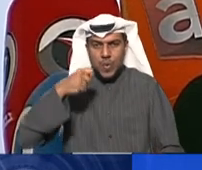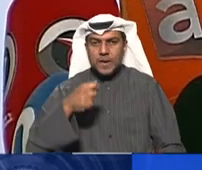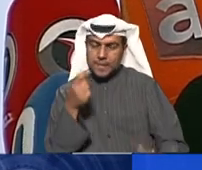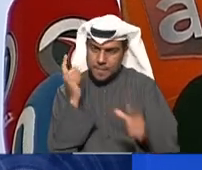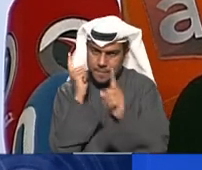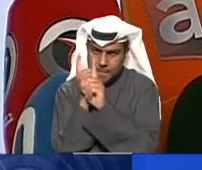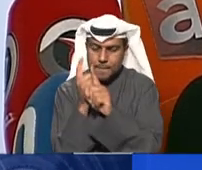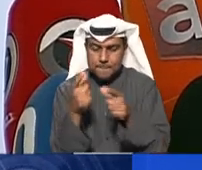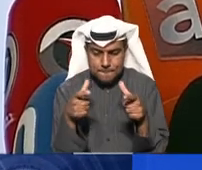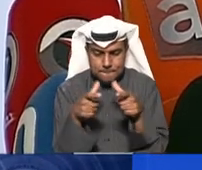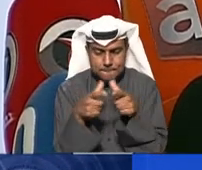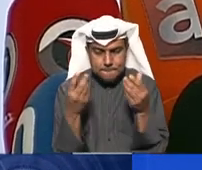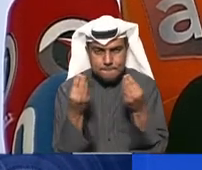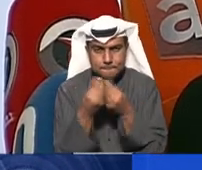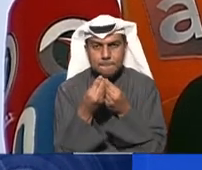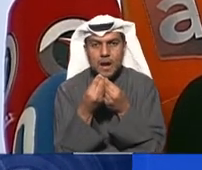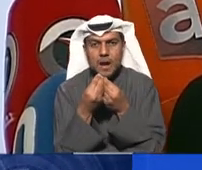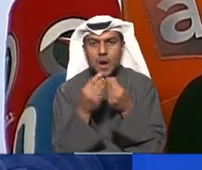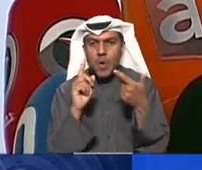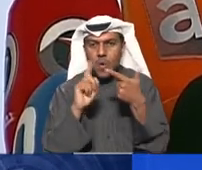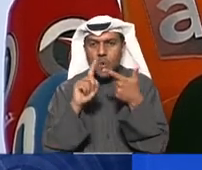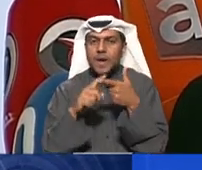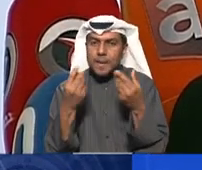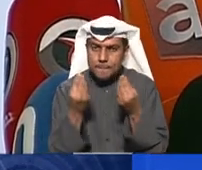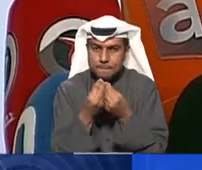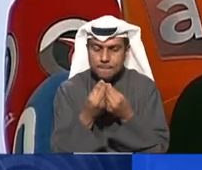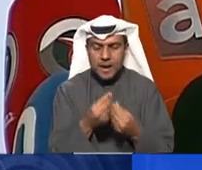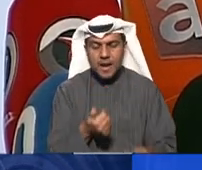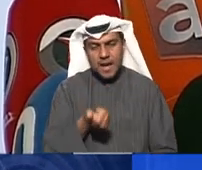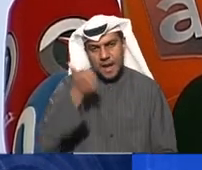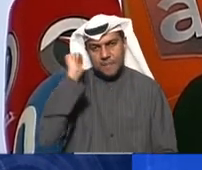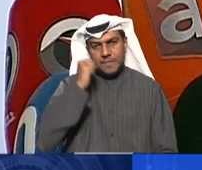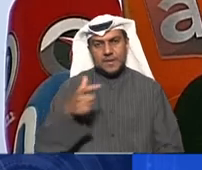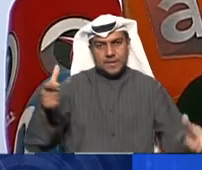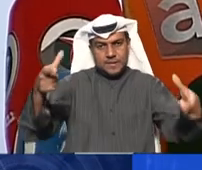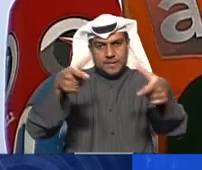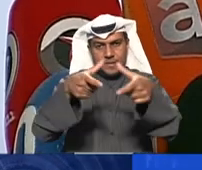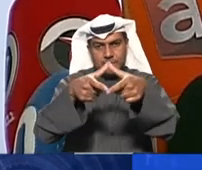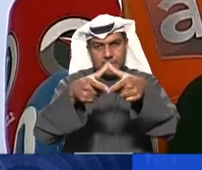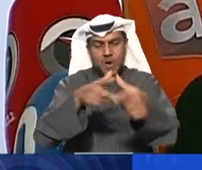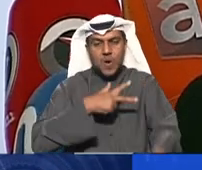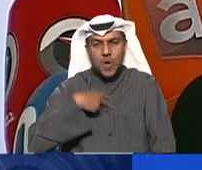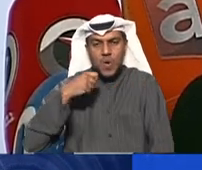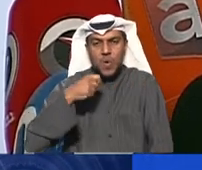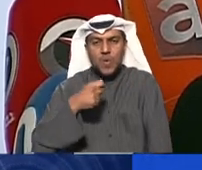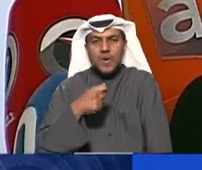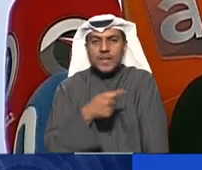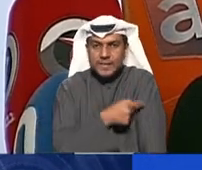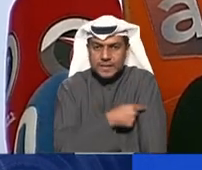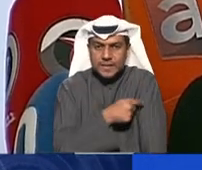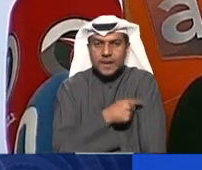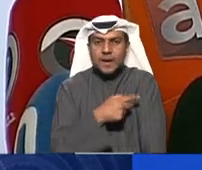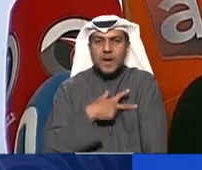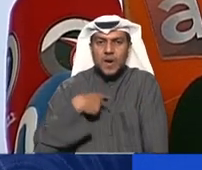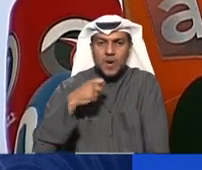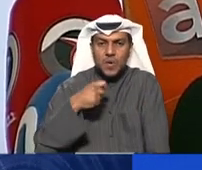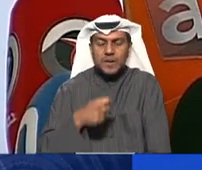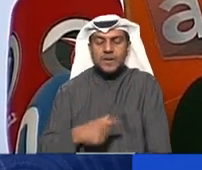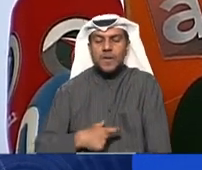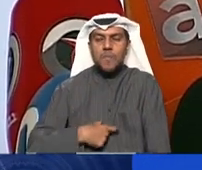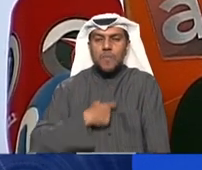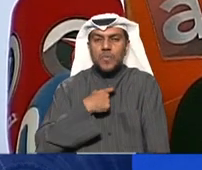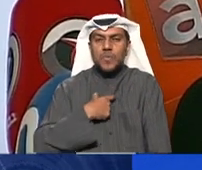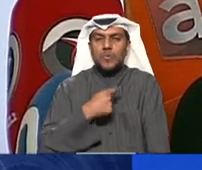الصحة وحضور السيد الوكيل. كما سيعقد أيضا اجتماع آخر اليوم